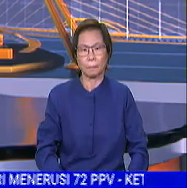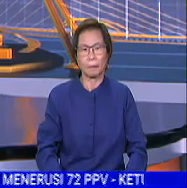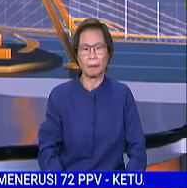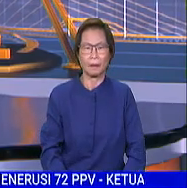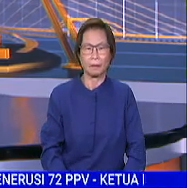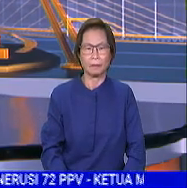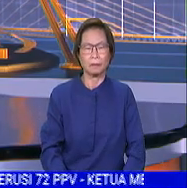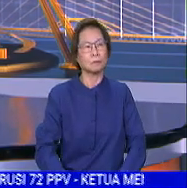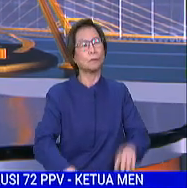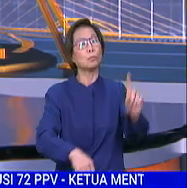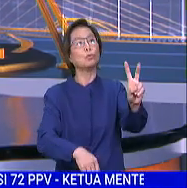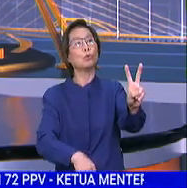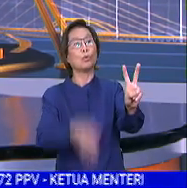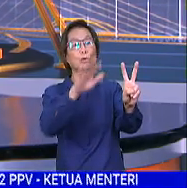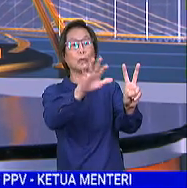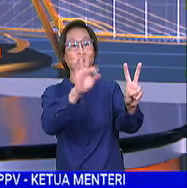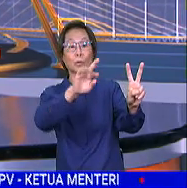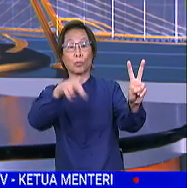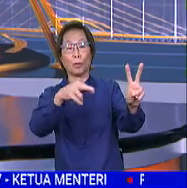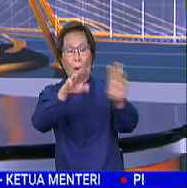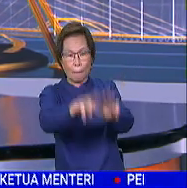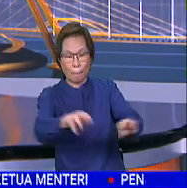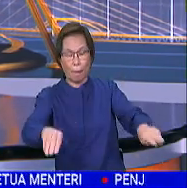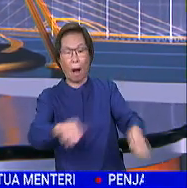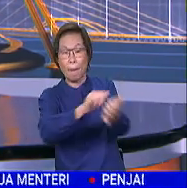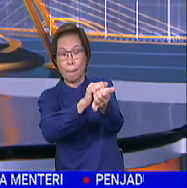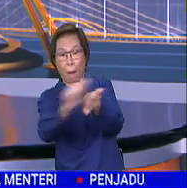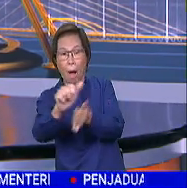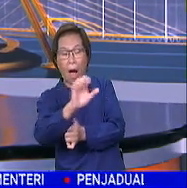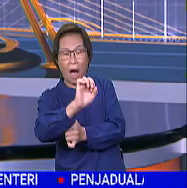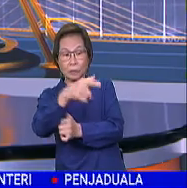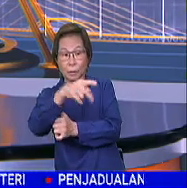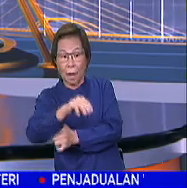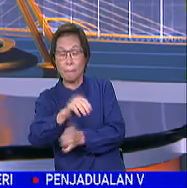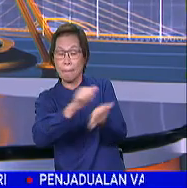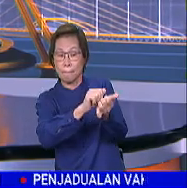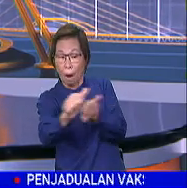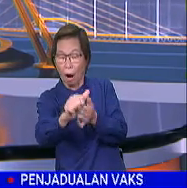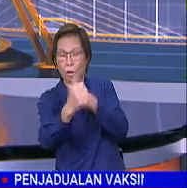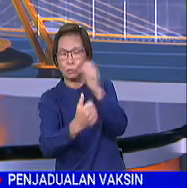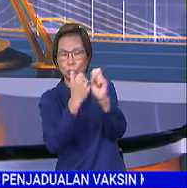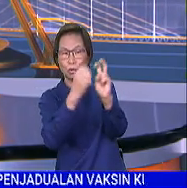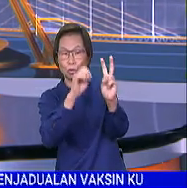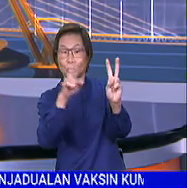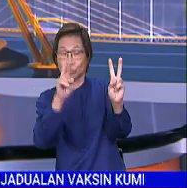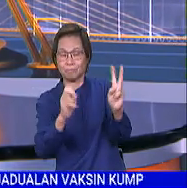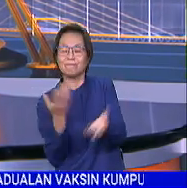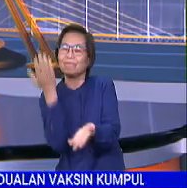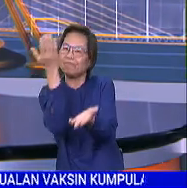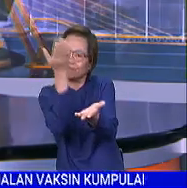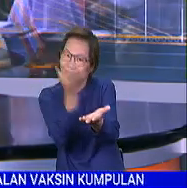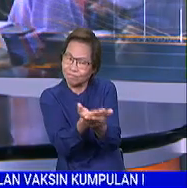Hai seramai 259000 pelajar pesan sijil pelajaran Malaysia sp2020